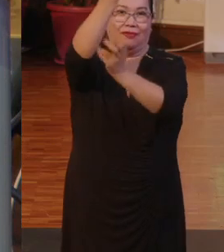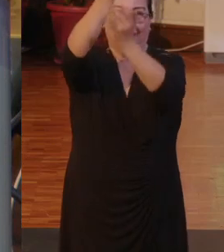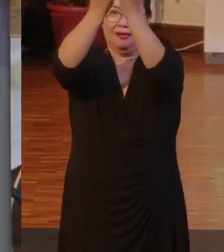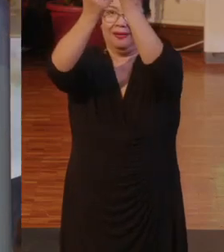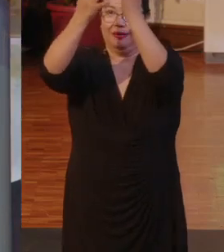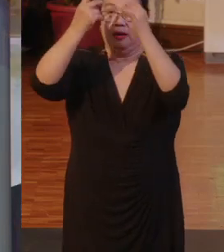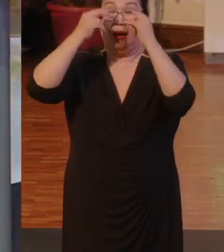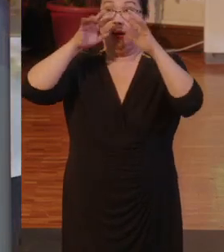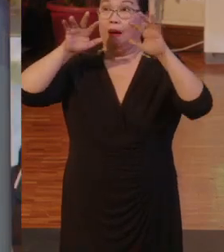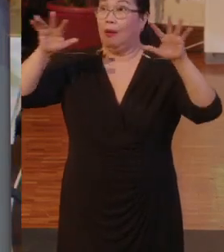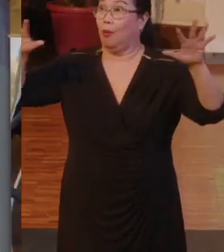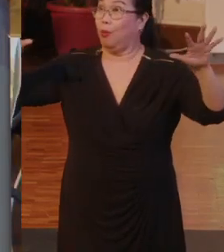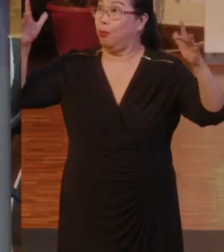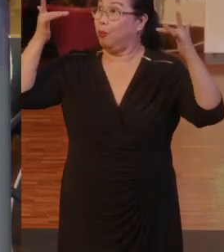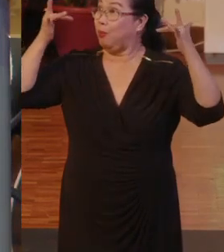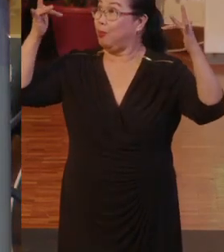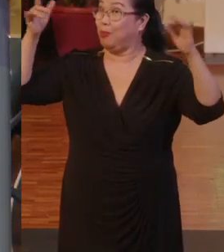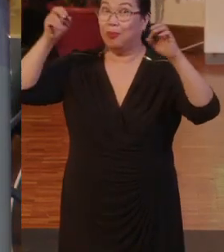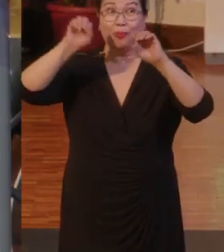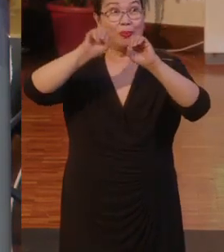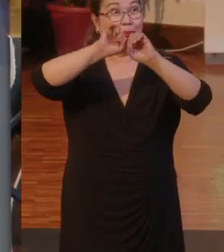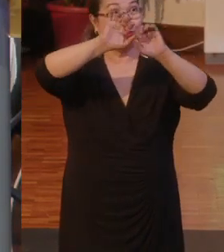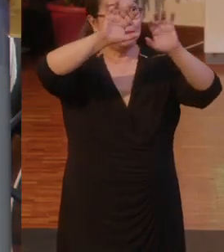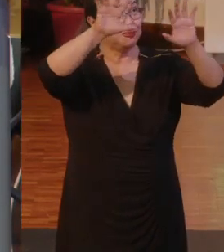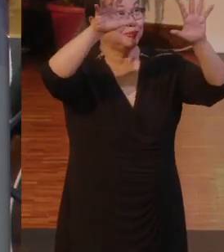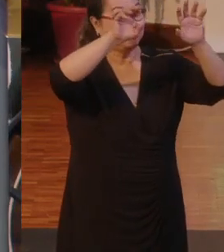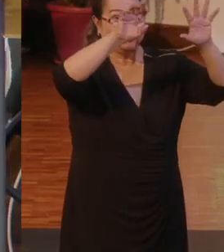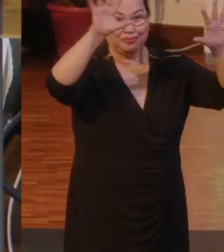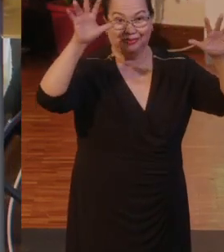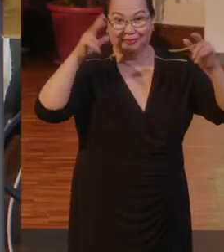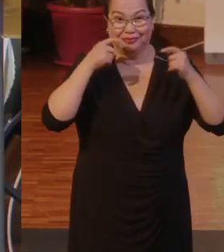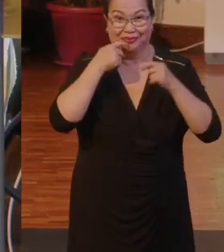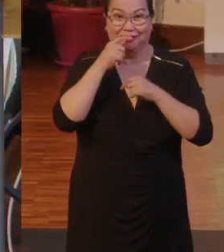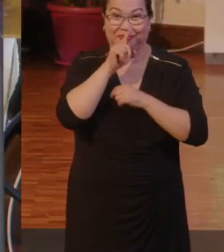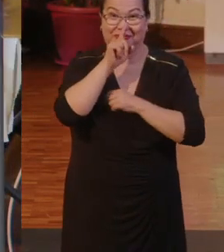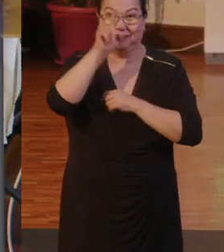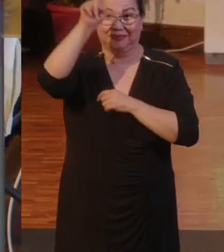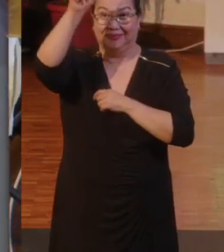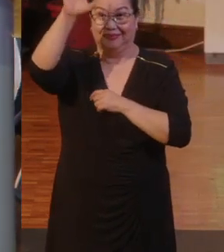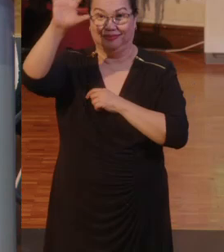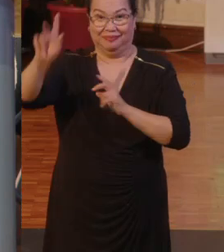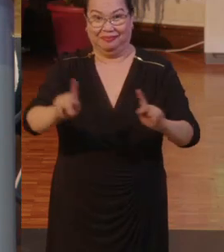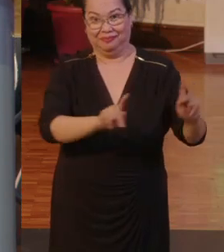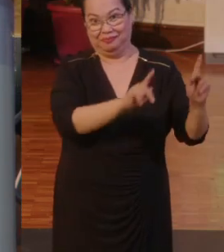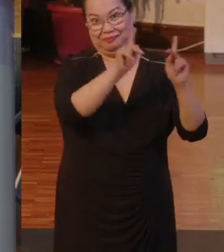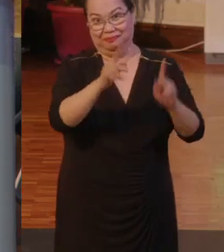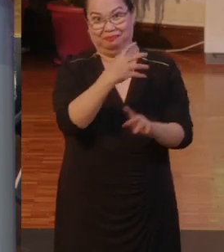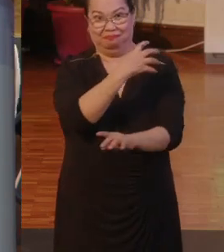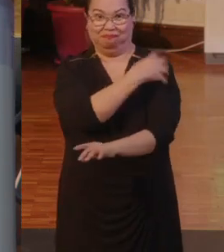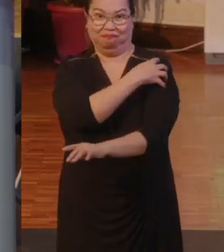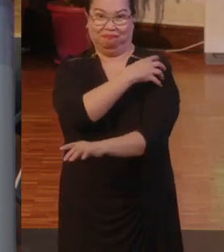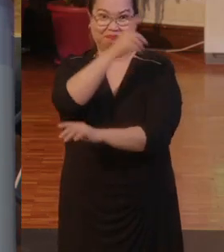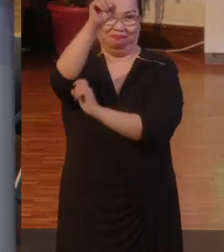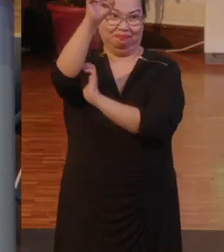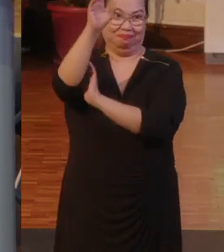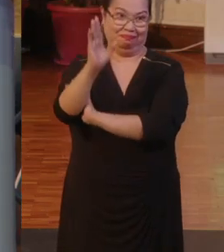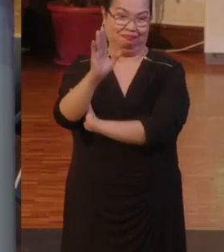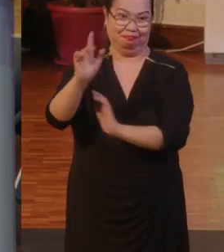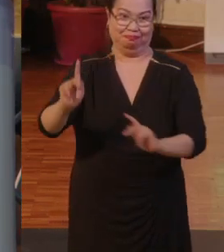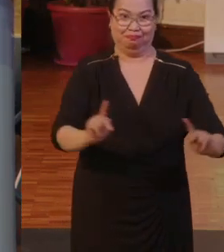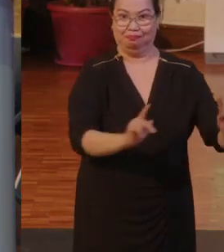Nakita nila, mga kapatid, sa ganoong kaparaanan ang kapangyarihan ng Diyos. Nakita